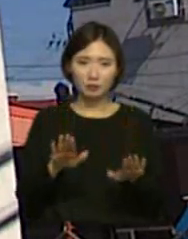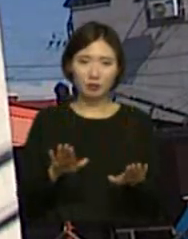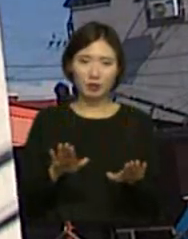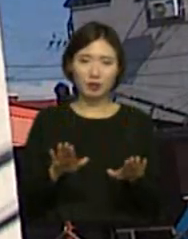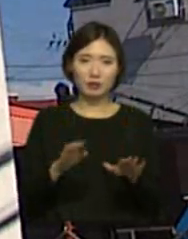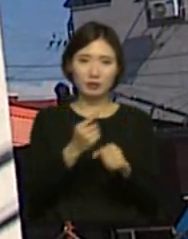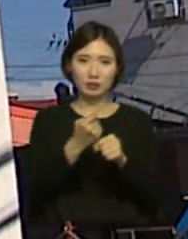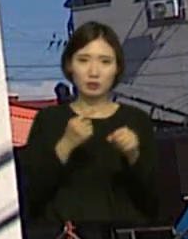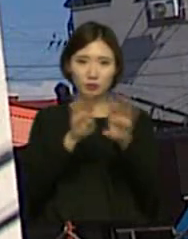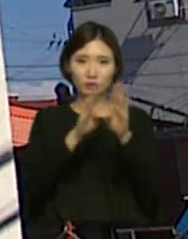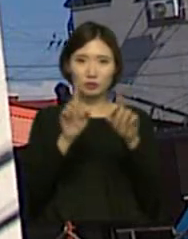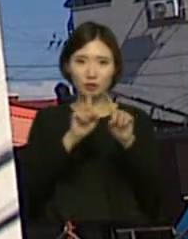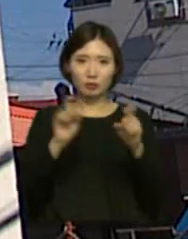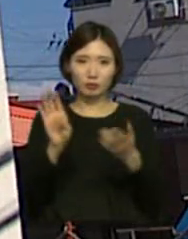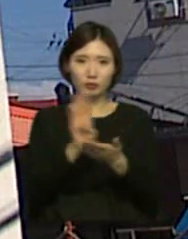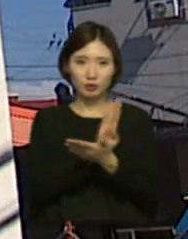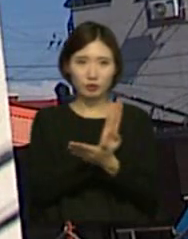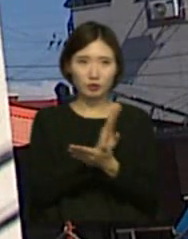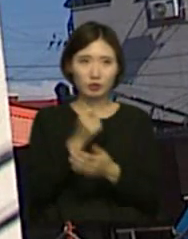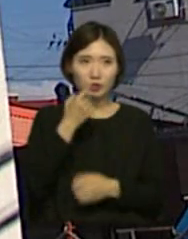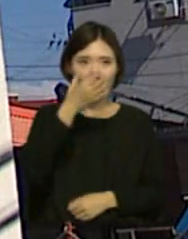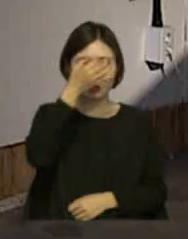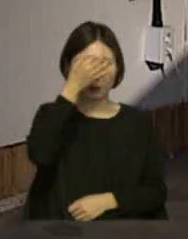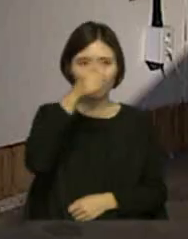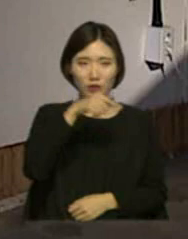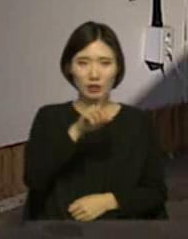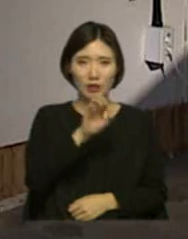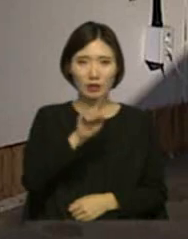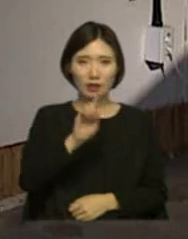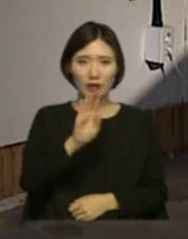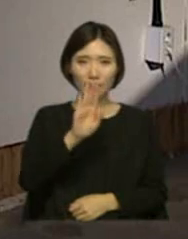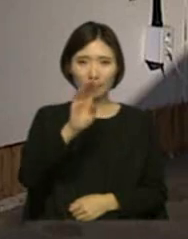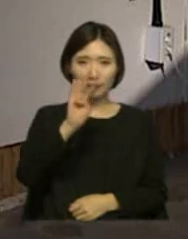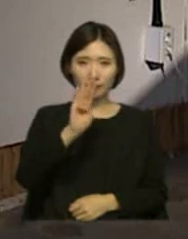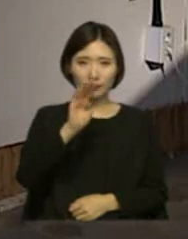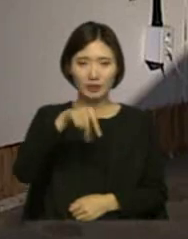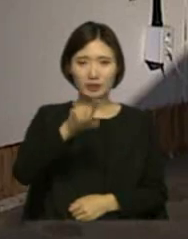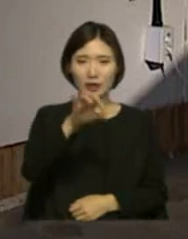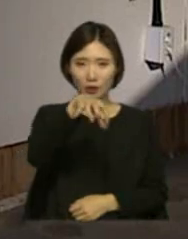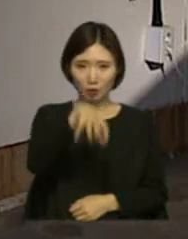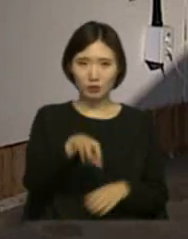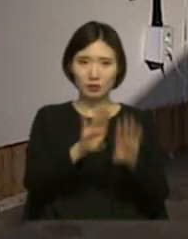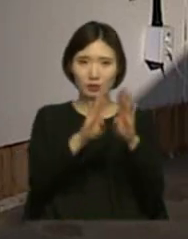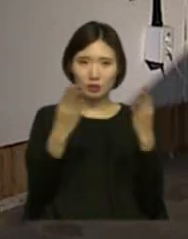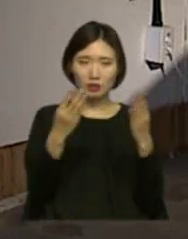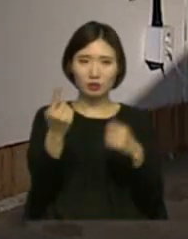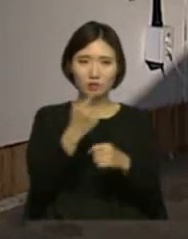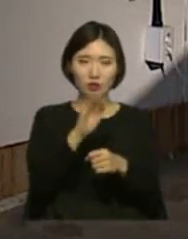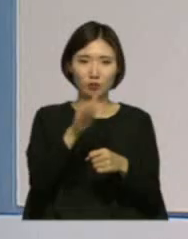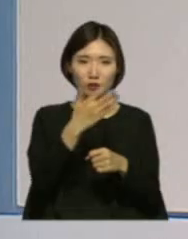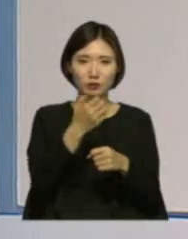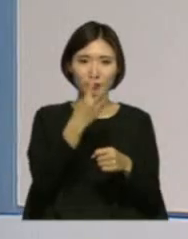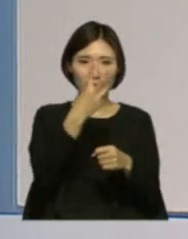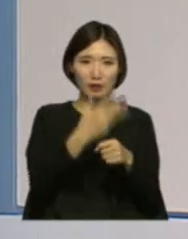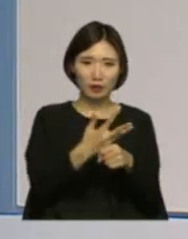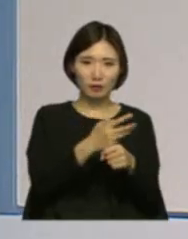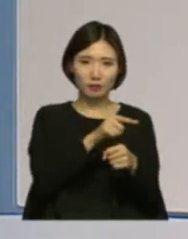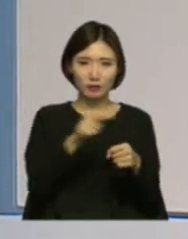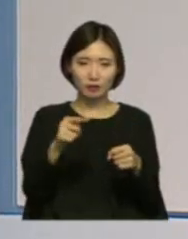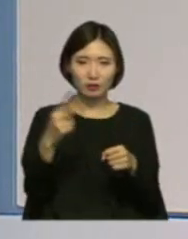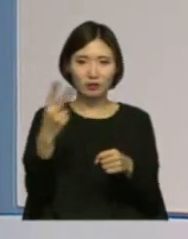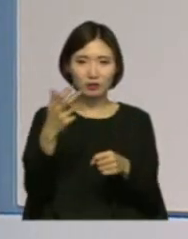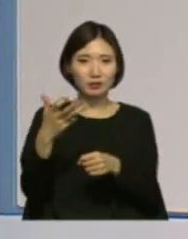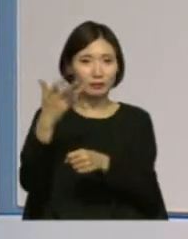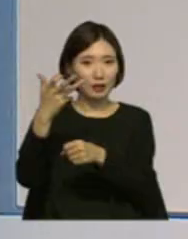지난해 문을 연 성북예술가합장에서 열리고 있습니다. 전시장 2층에선 1998년부터